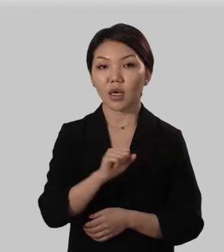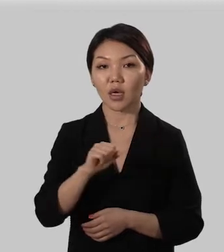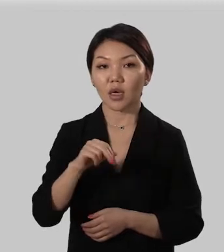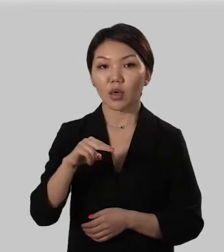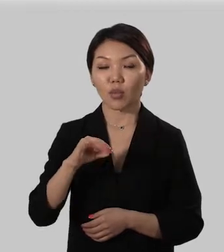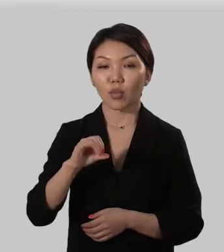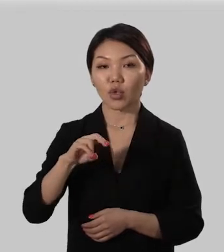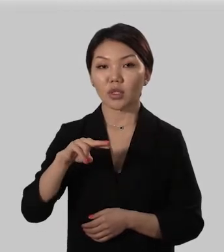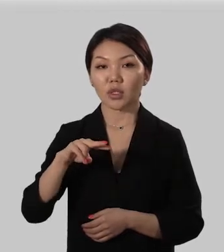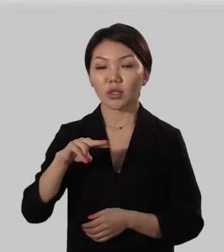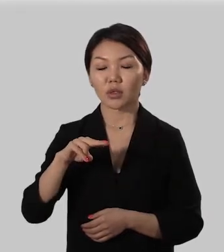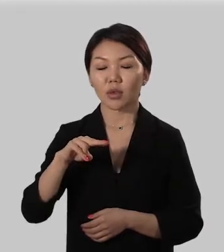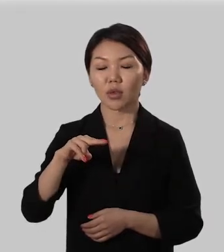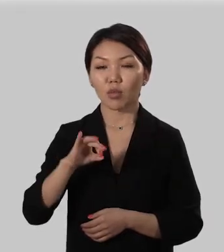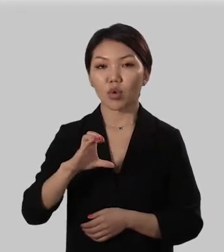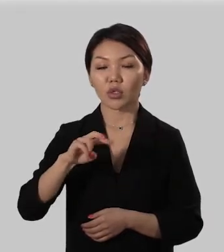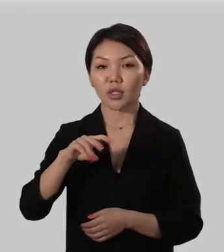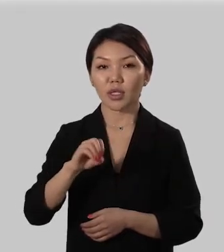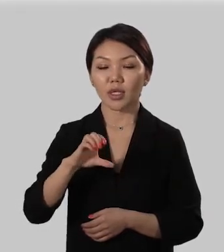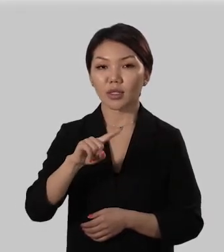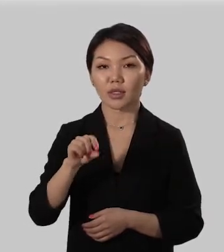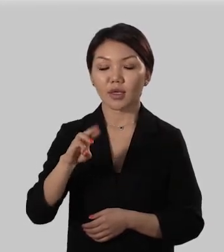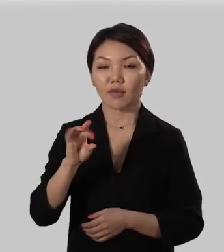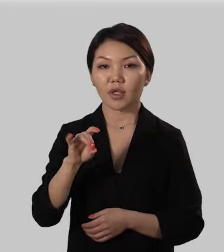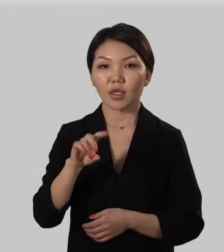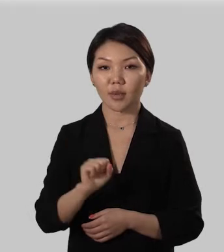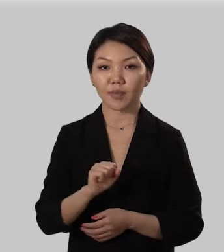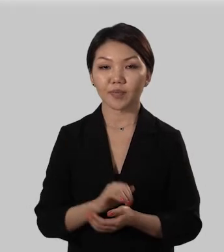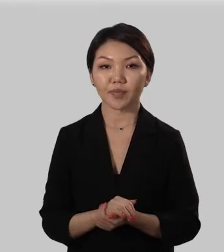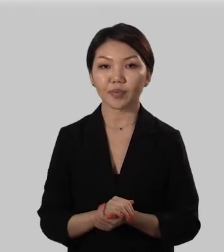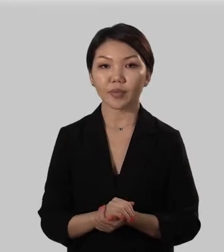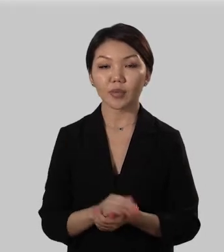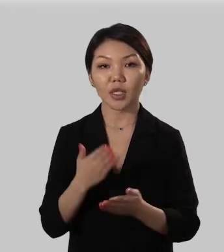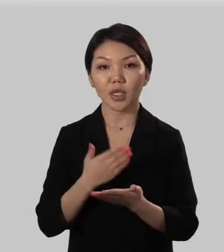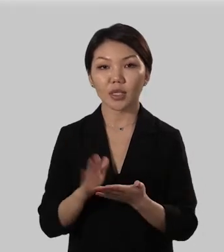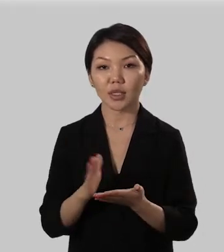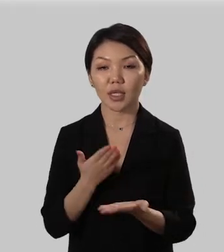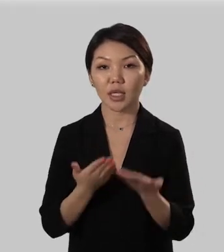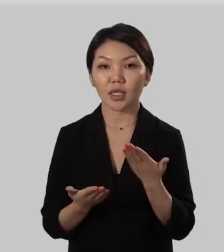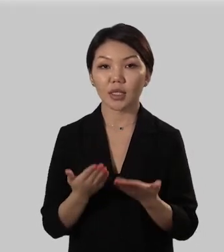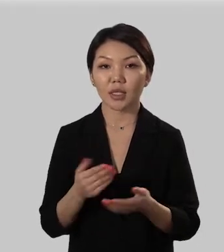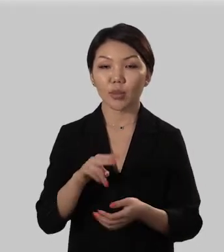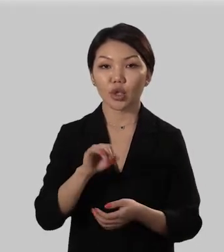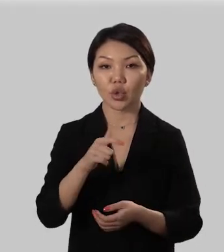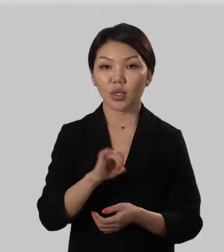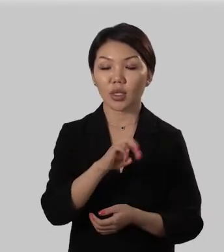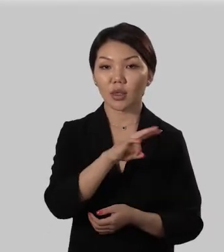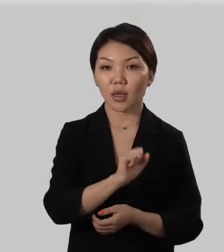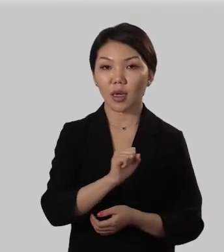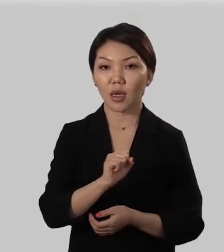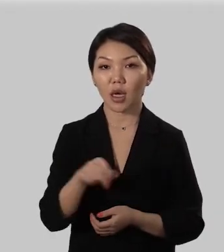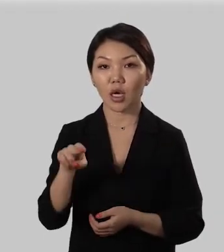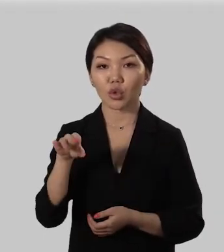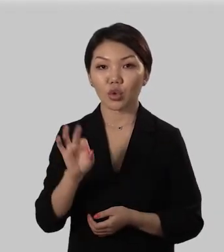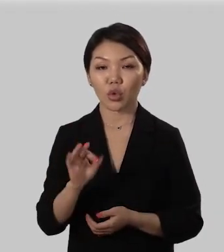раздельно если это сочетание предлогов на еду с наречиями употребляемыми